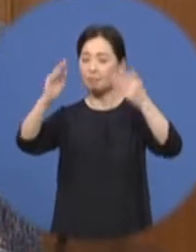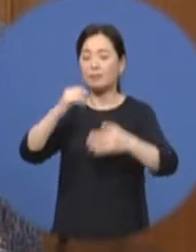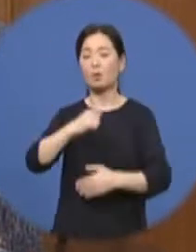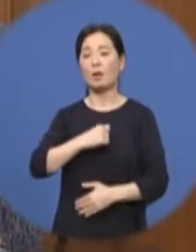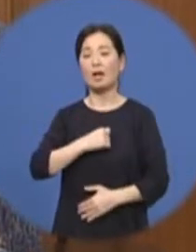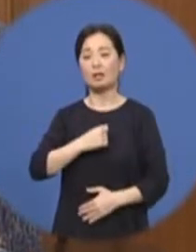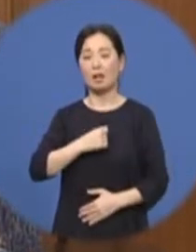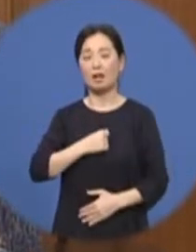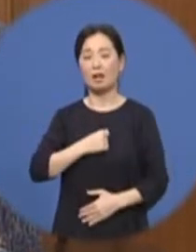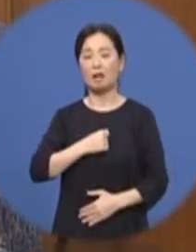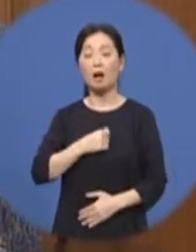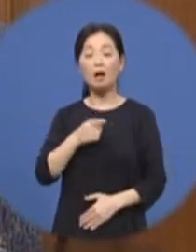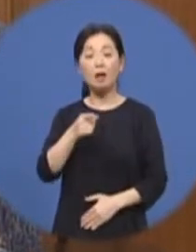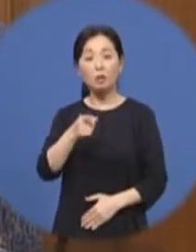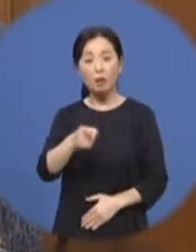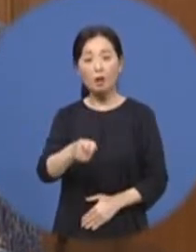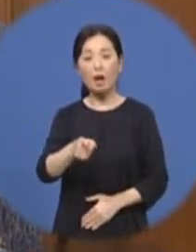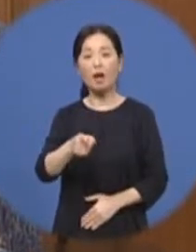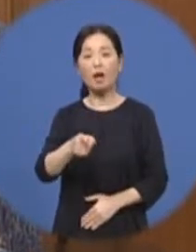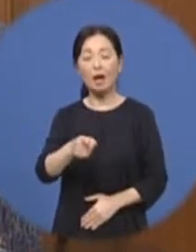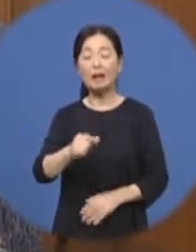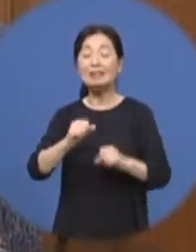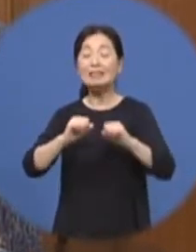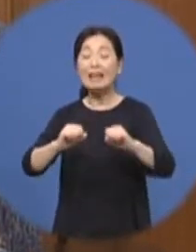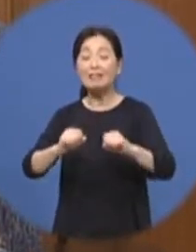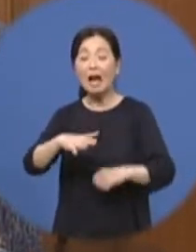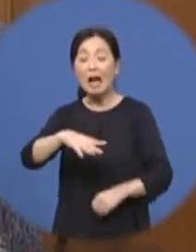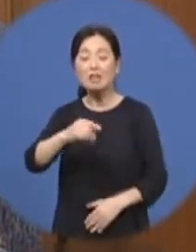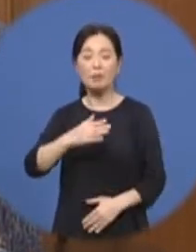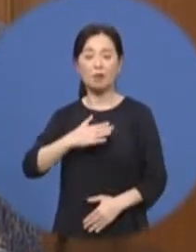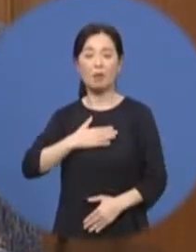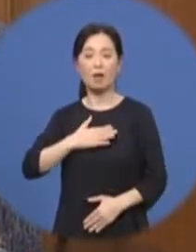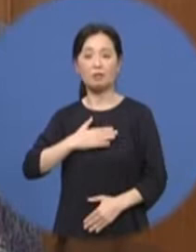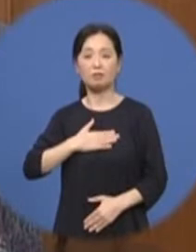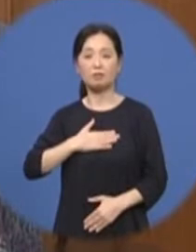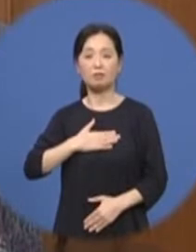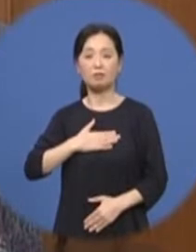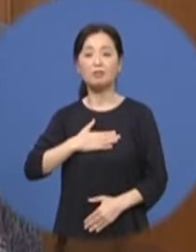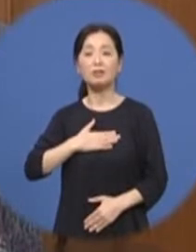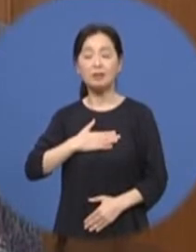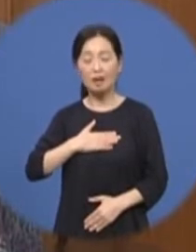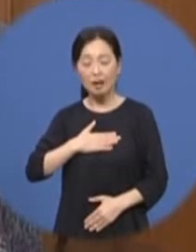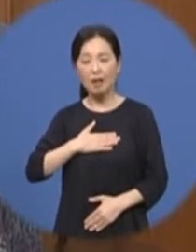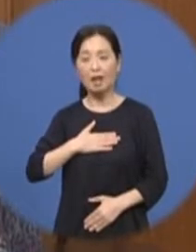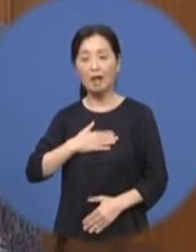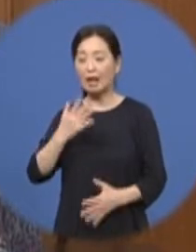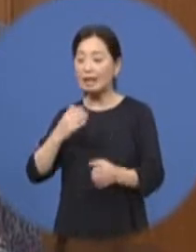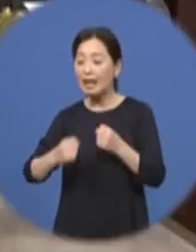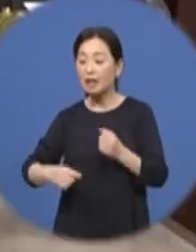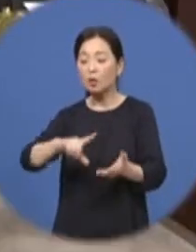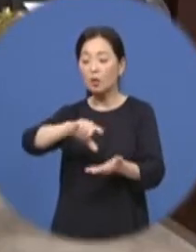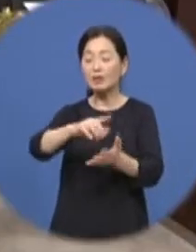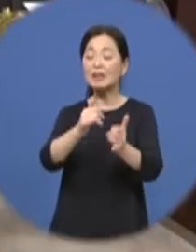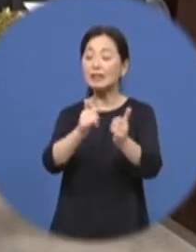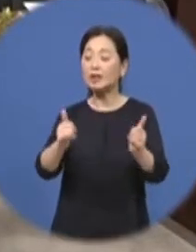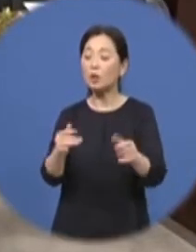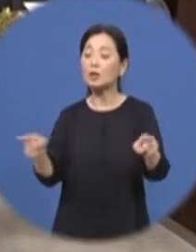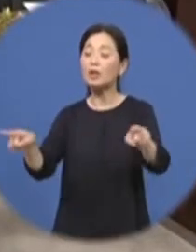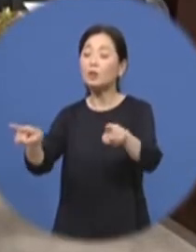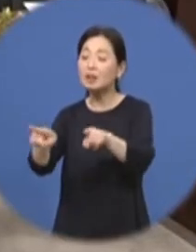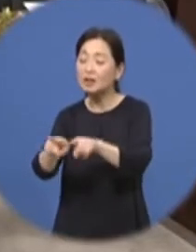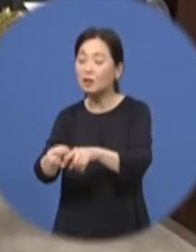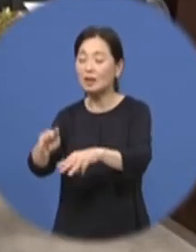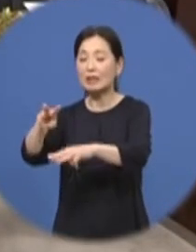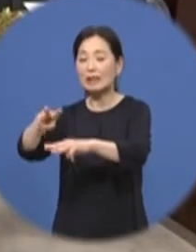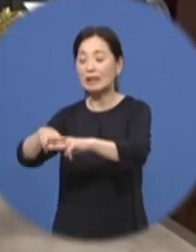ちもこれはやっぱりやらんと分からないから、うん、で生徒たちが田んぼを借りて地域の人たちと一緒に田植えを